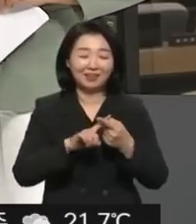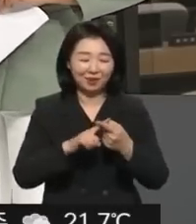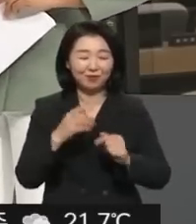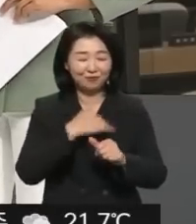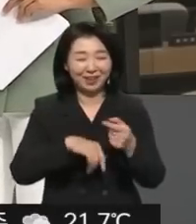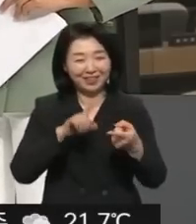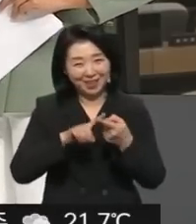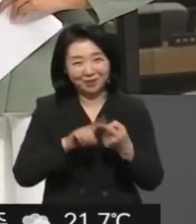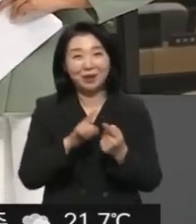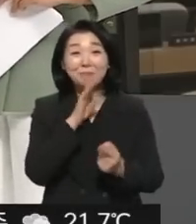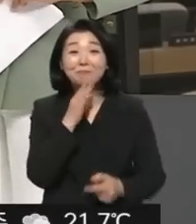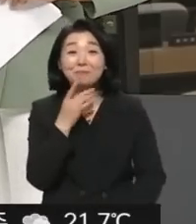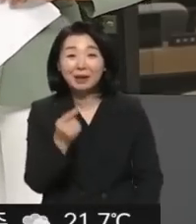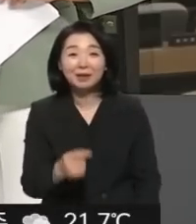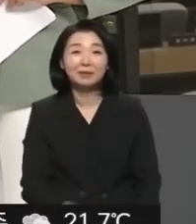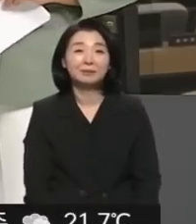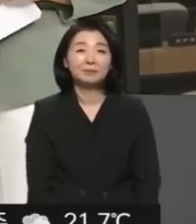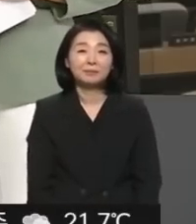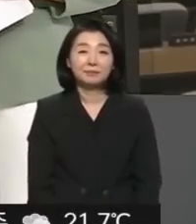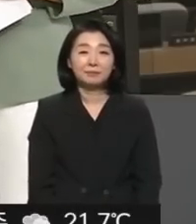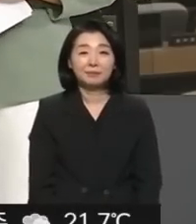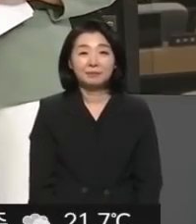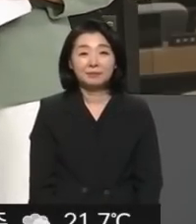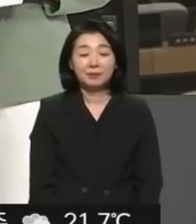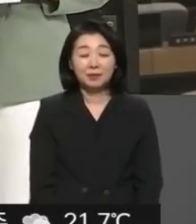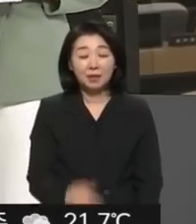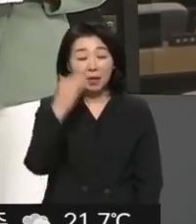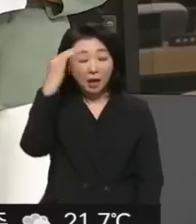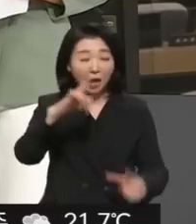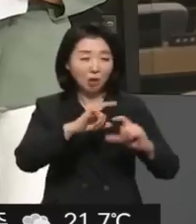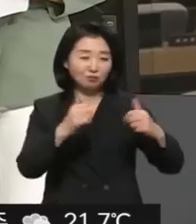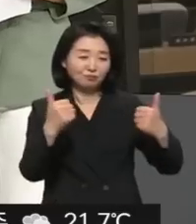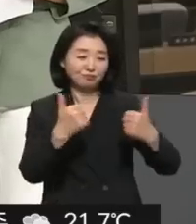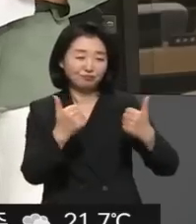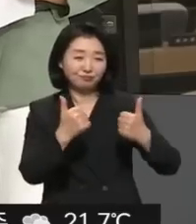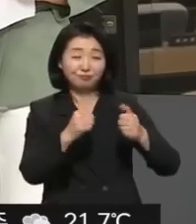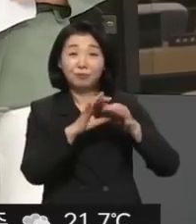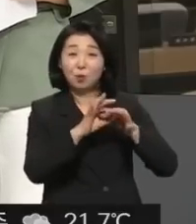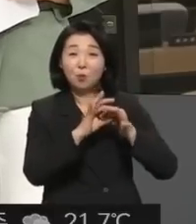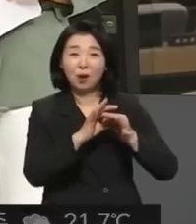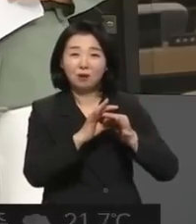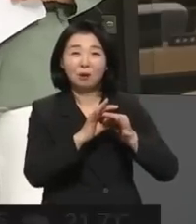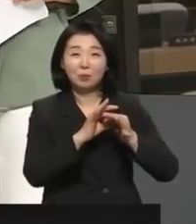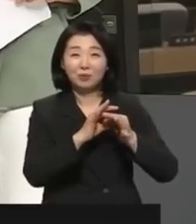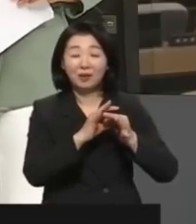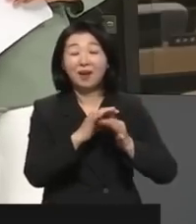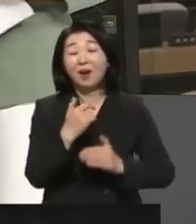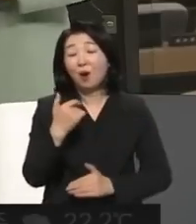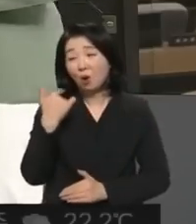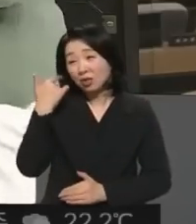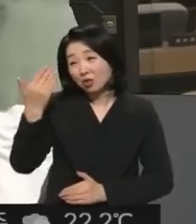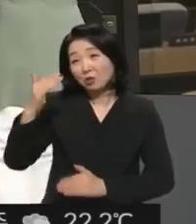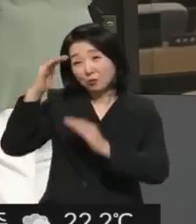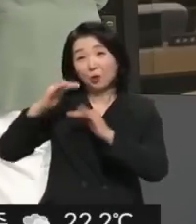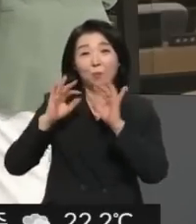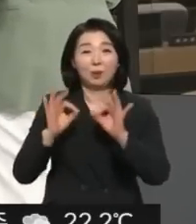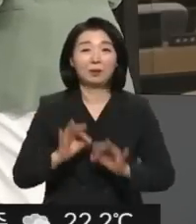다뤄야겠죠. 국회에 옮겨온 한일 정상회담 공방, 어제 대정부 질문 속으로 바로 들어가 보겠습니다.